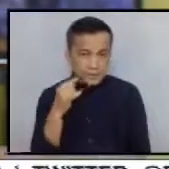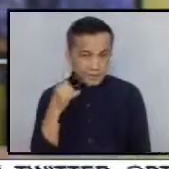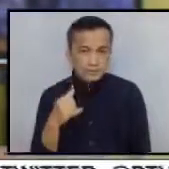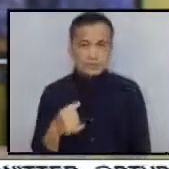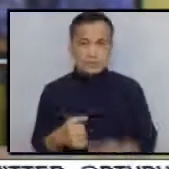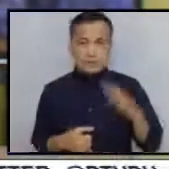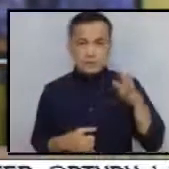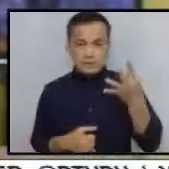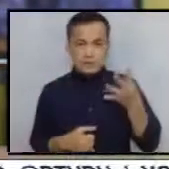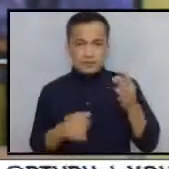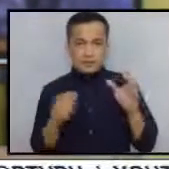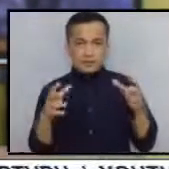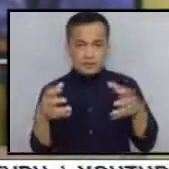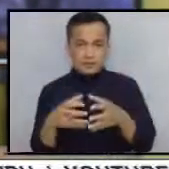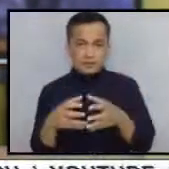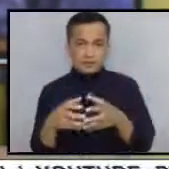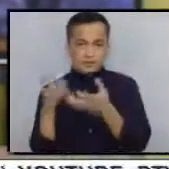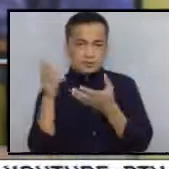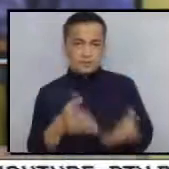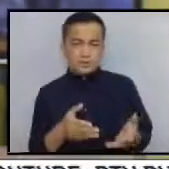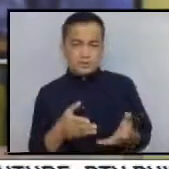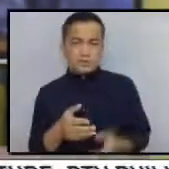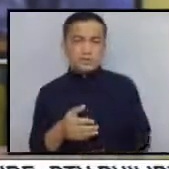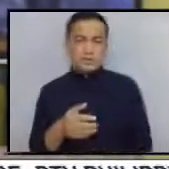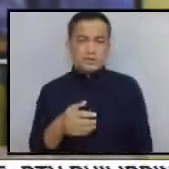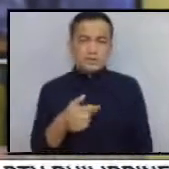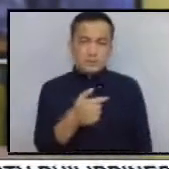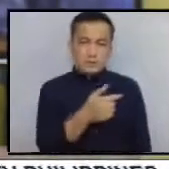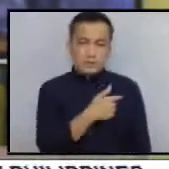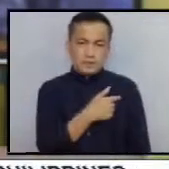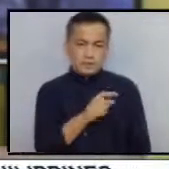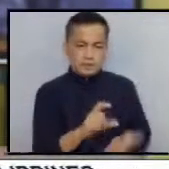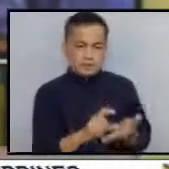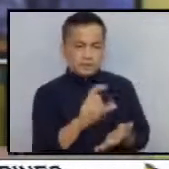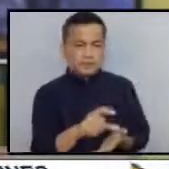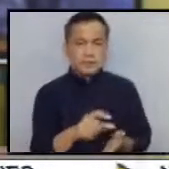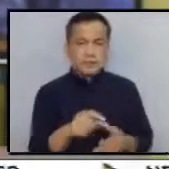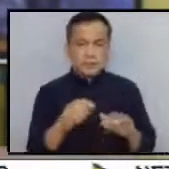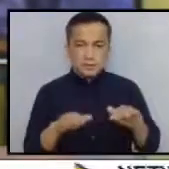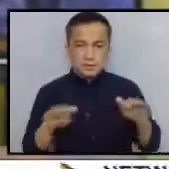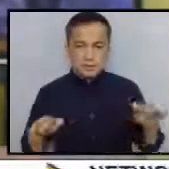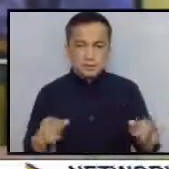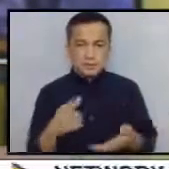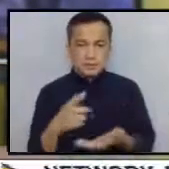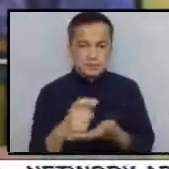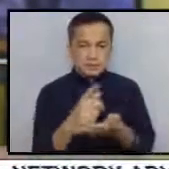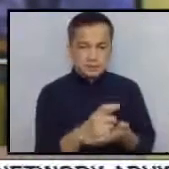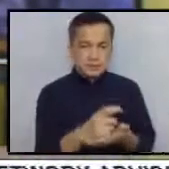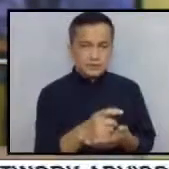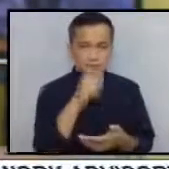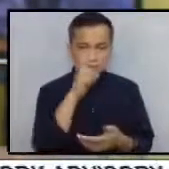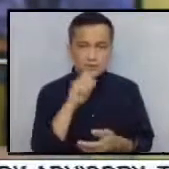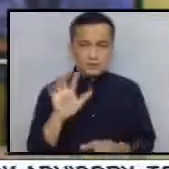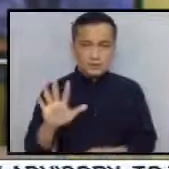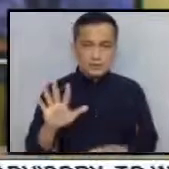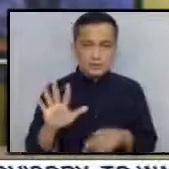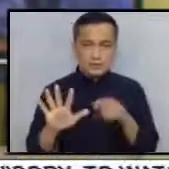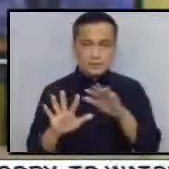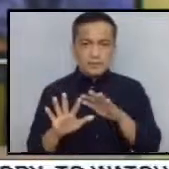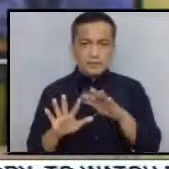batch na dumating na bakuna na laan para sa pediatric vaccination sa mga edad 5 hanggang 11 taong